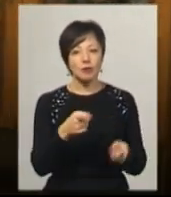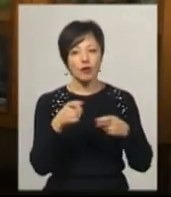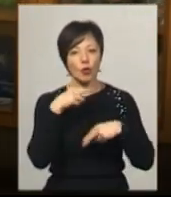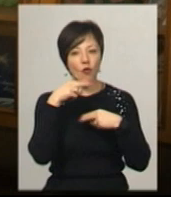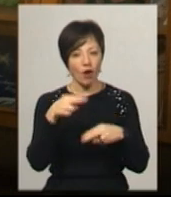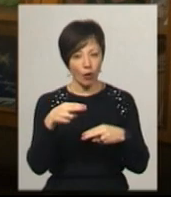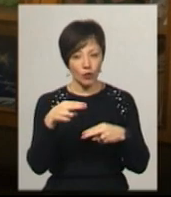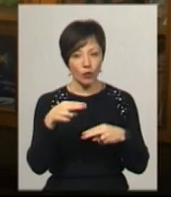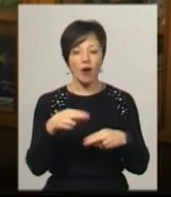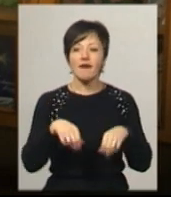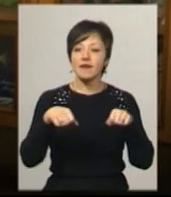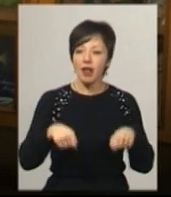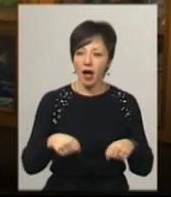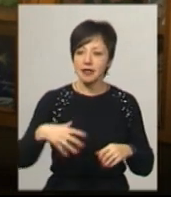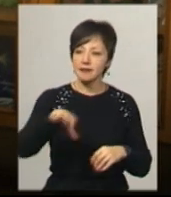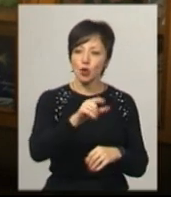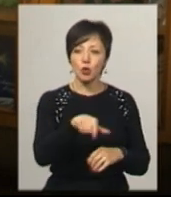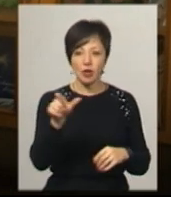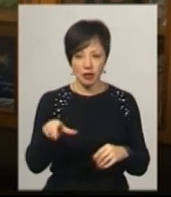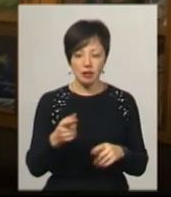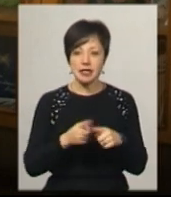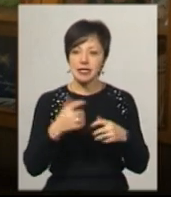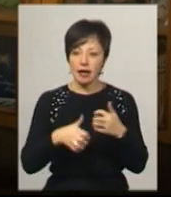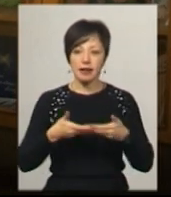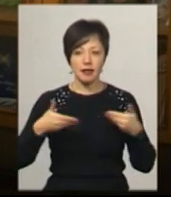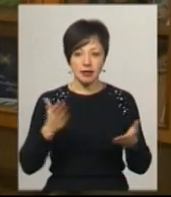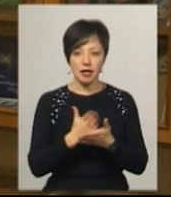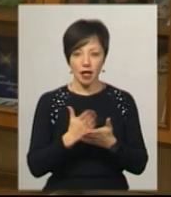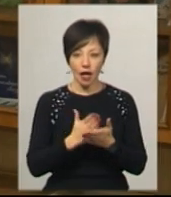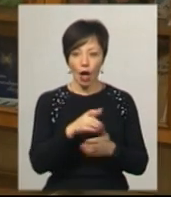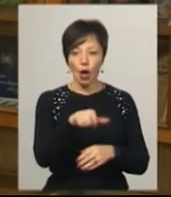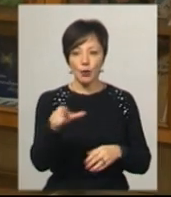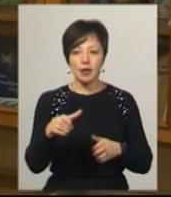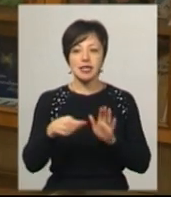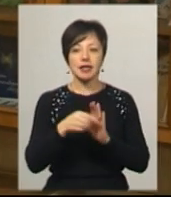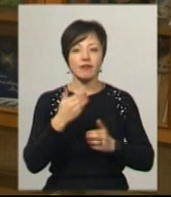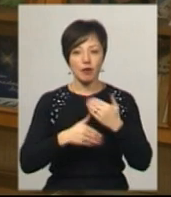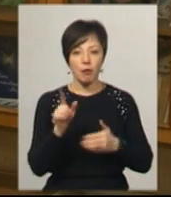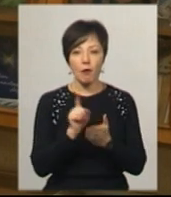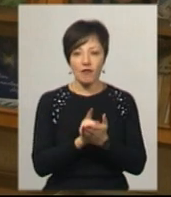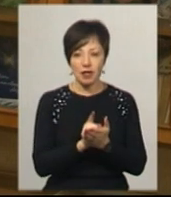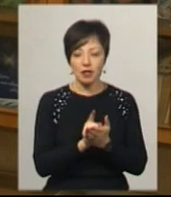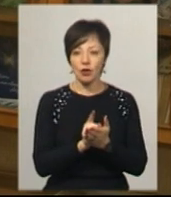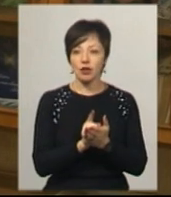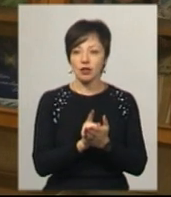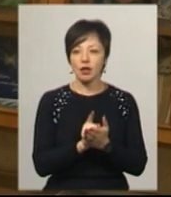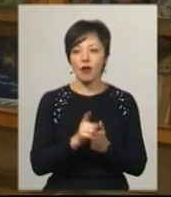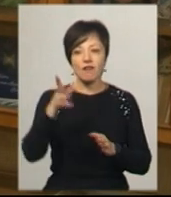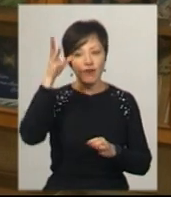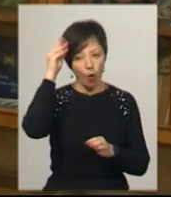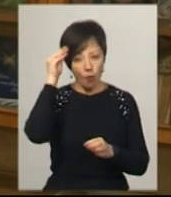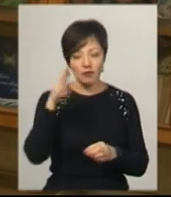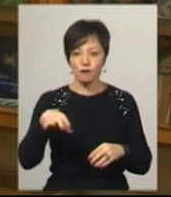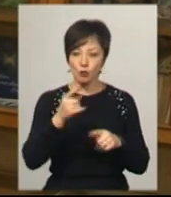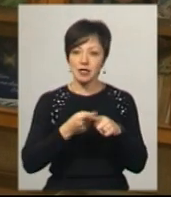увагу влади, всіх людей, що серед нас є інваліди, що ми повинні їх учитувати во